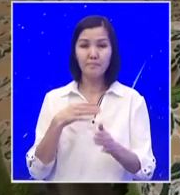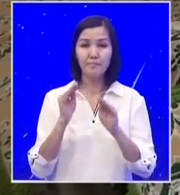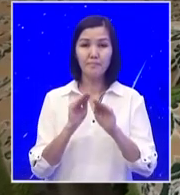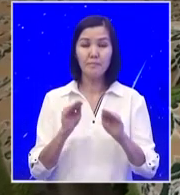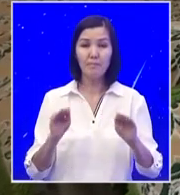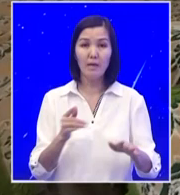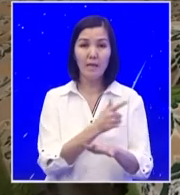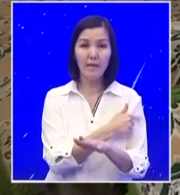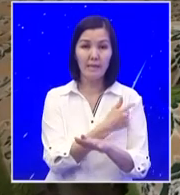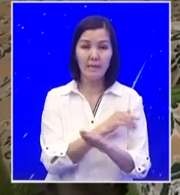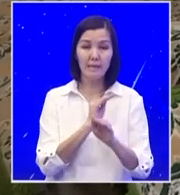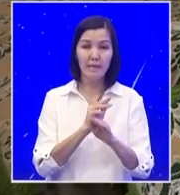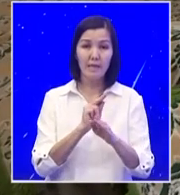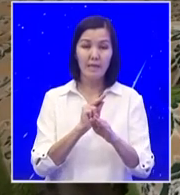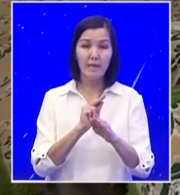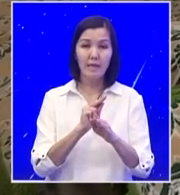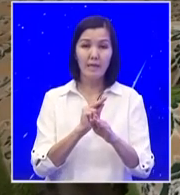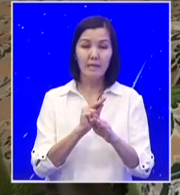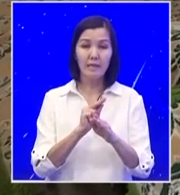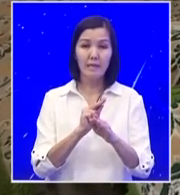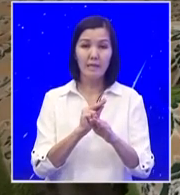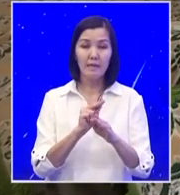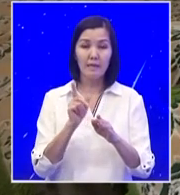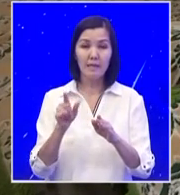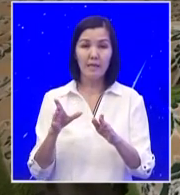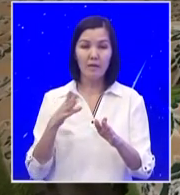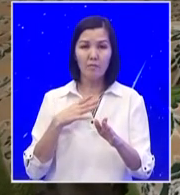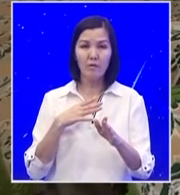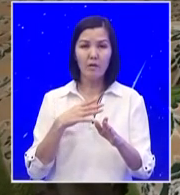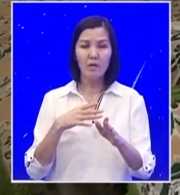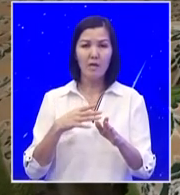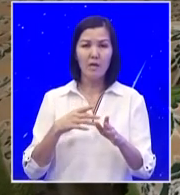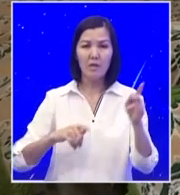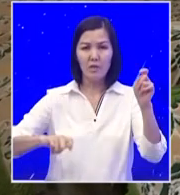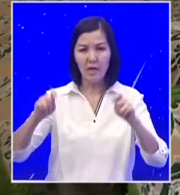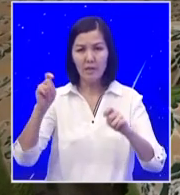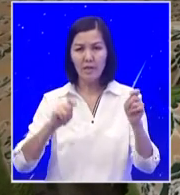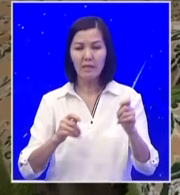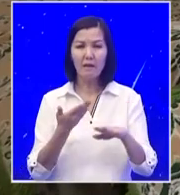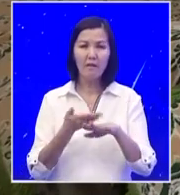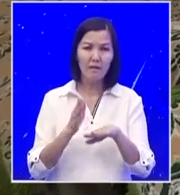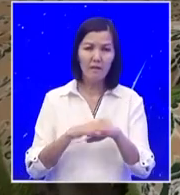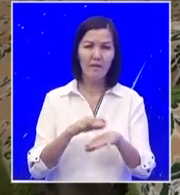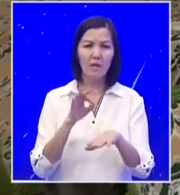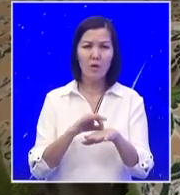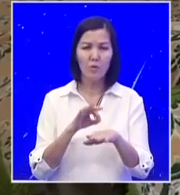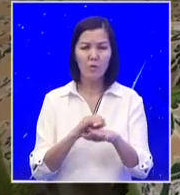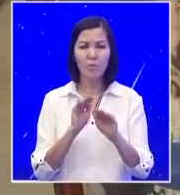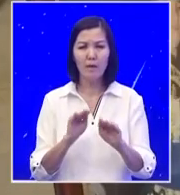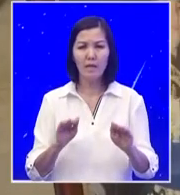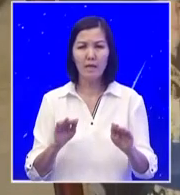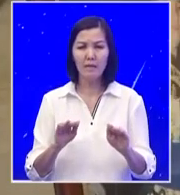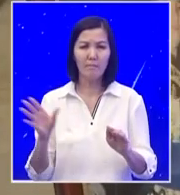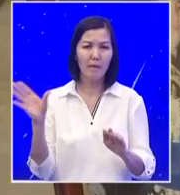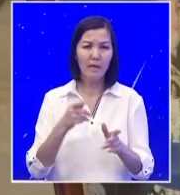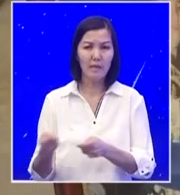балалардың дәрігері болды. Ауданның жан жағынан жаңағы ауыр балаларды алып келеді. Сонда енді жаңағы үйдегі шаруаның бәрін